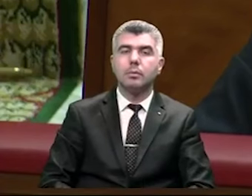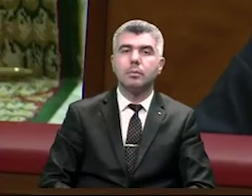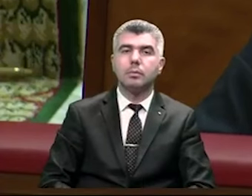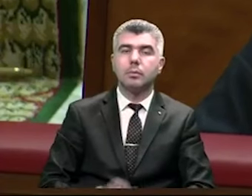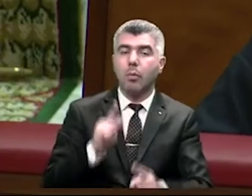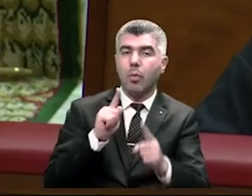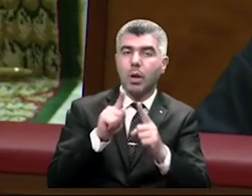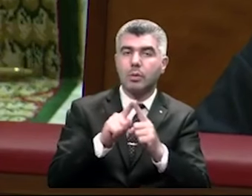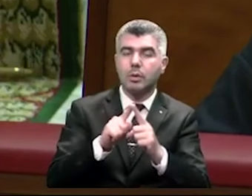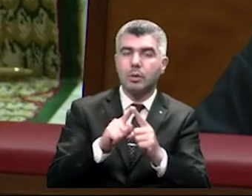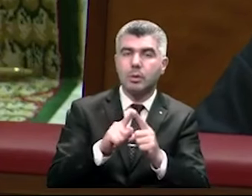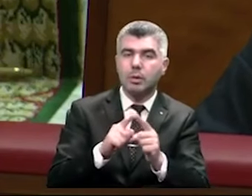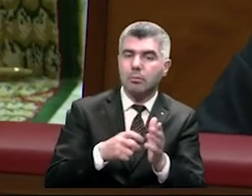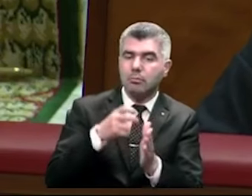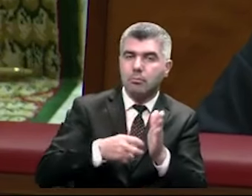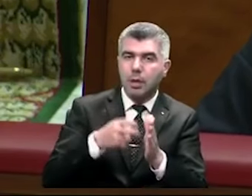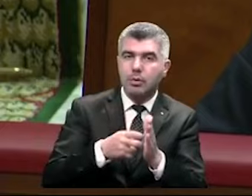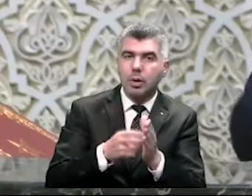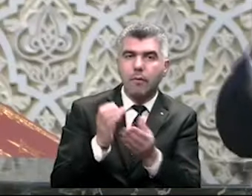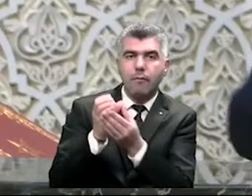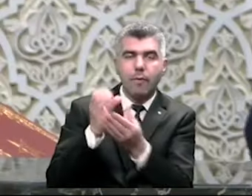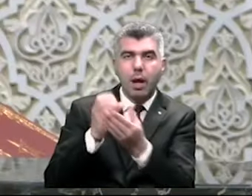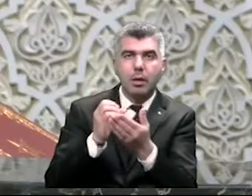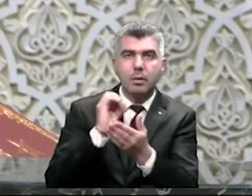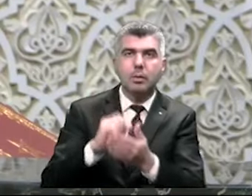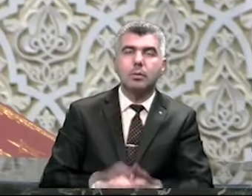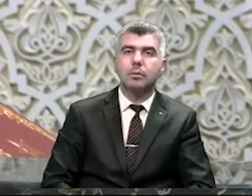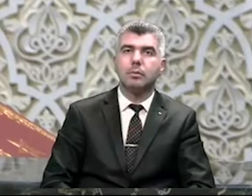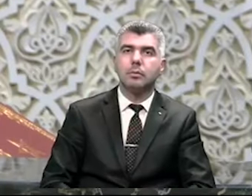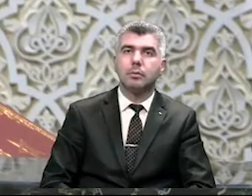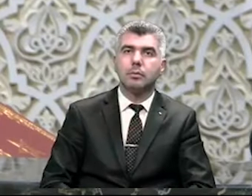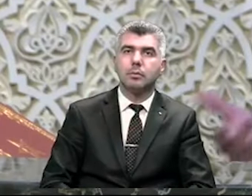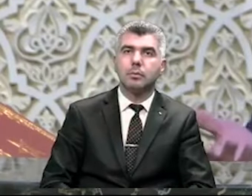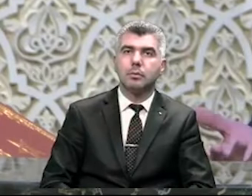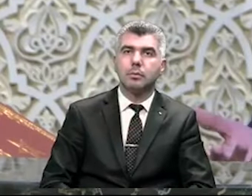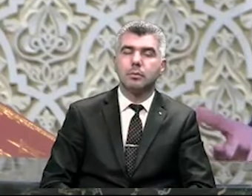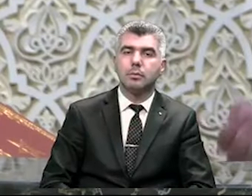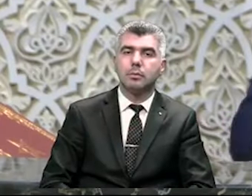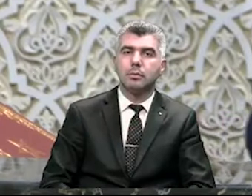الموجه لقطاع النقل واللوجستيك وموضوع تطوير وتحديث اسي يونس رجاء